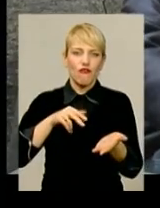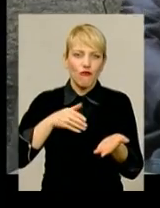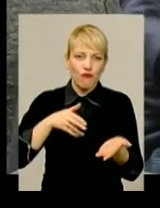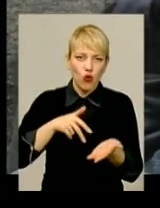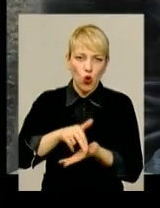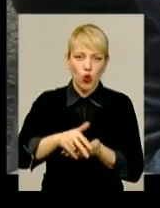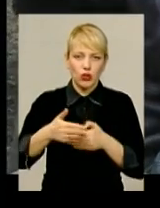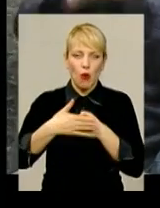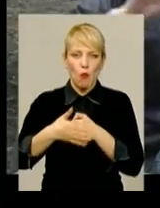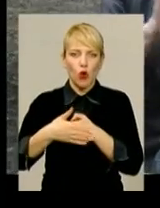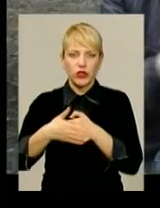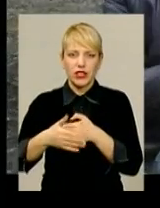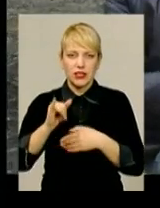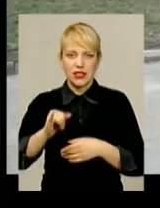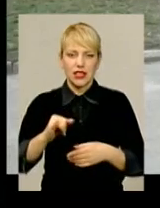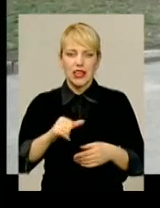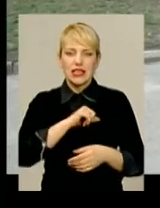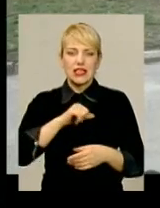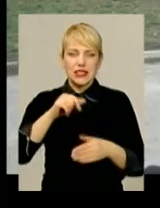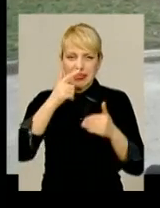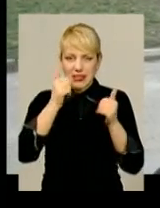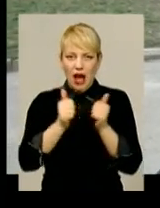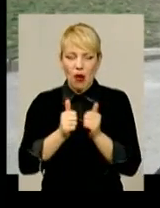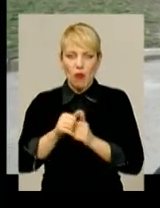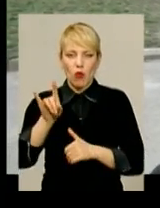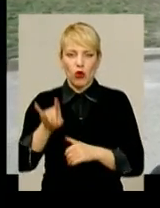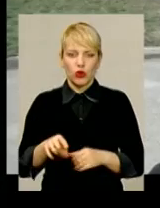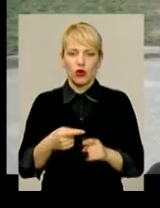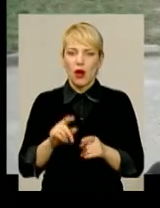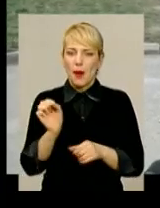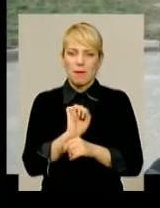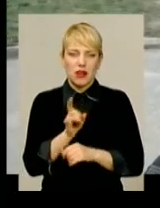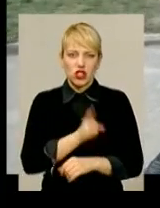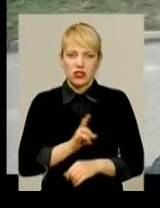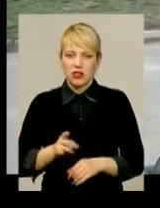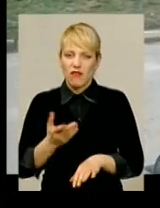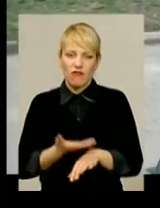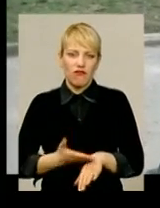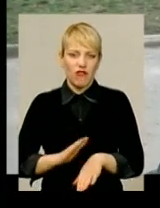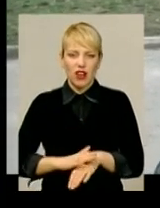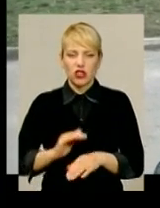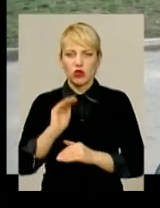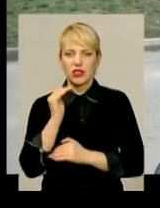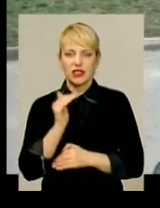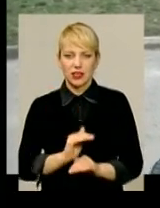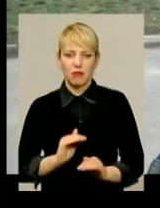під'їзд і к самому окну. Буває, машинку наставляють і дуже важко тоді. Маленькі дітки,